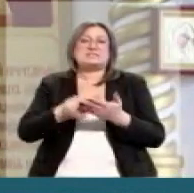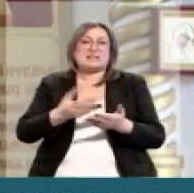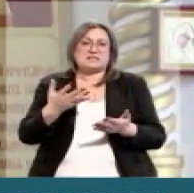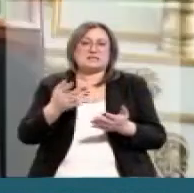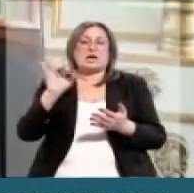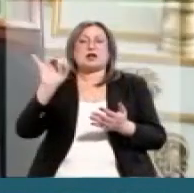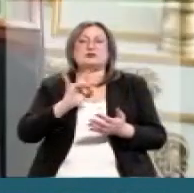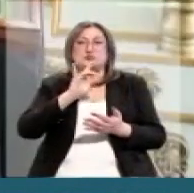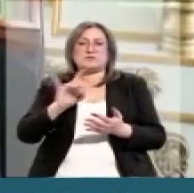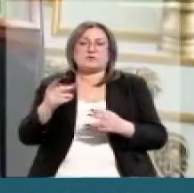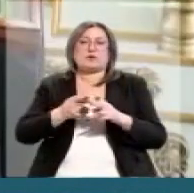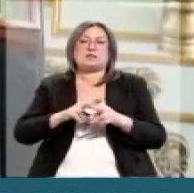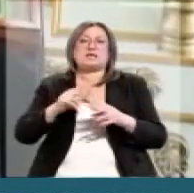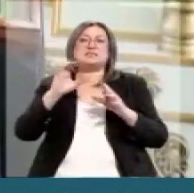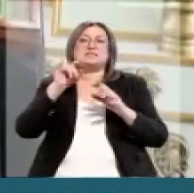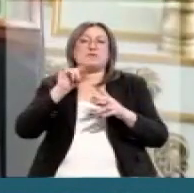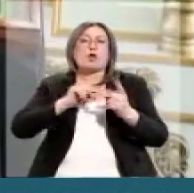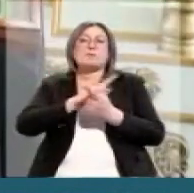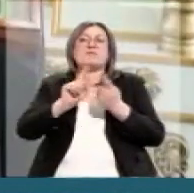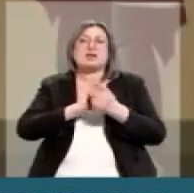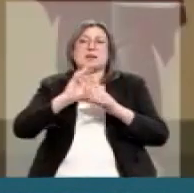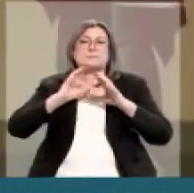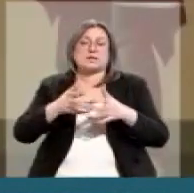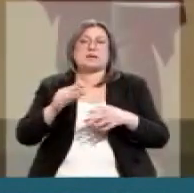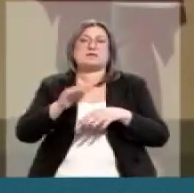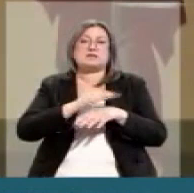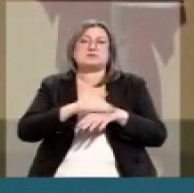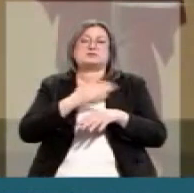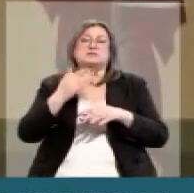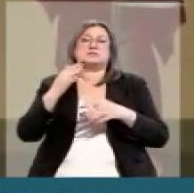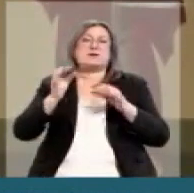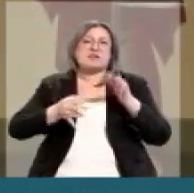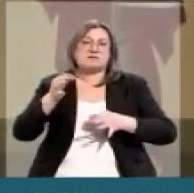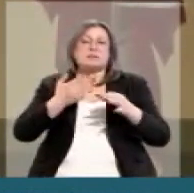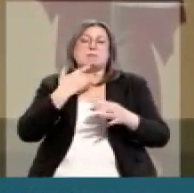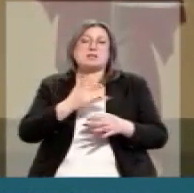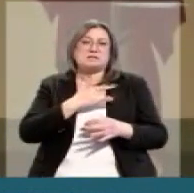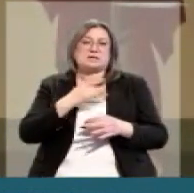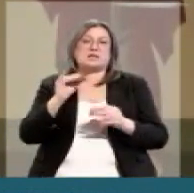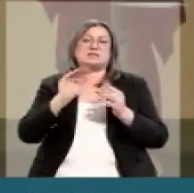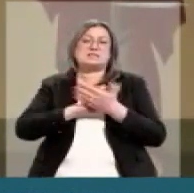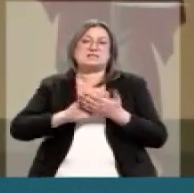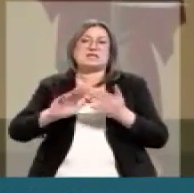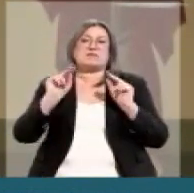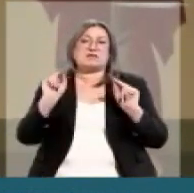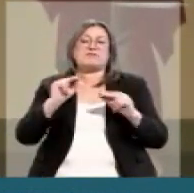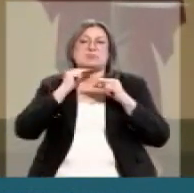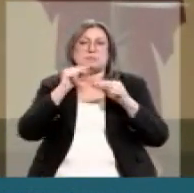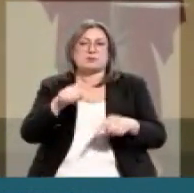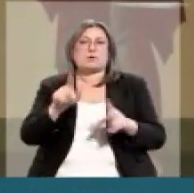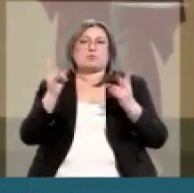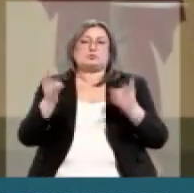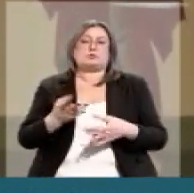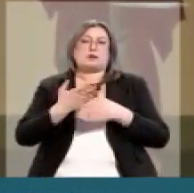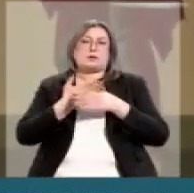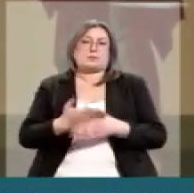ценностей. Рождество – это символ обновления мира, торжества добра и справедливости, милосердия и искреннего внимания к тем, кто нуждается